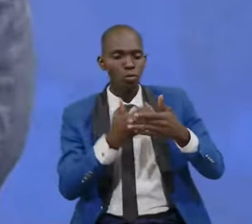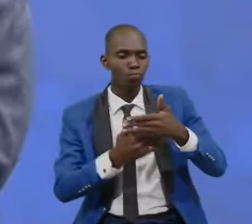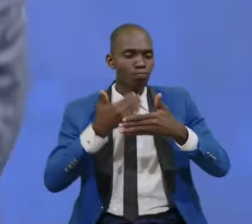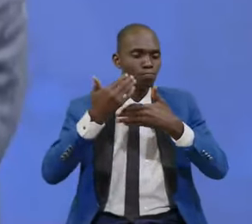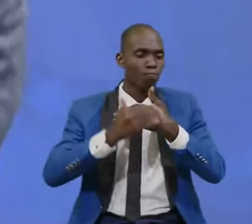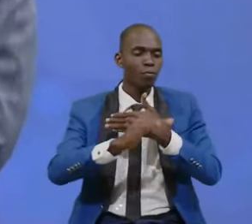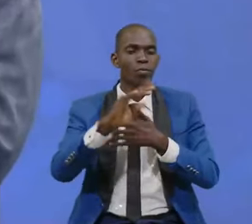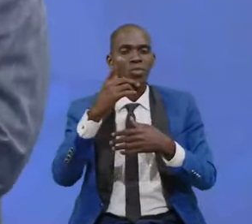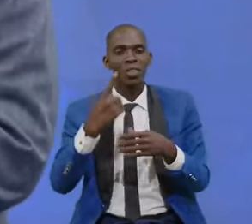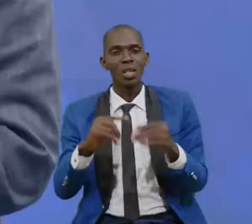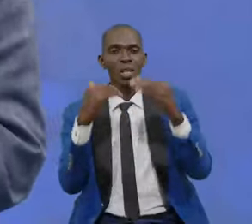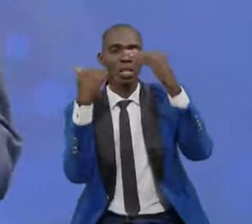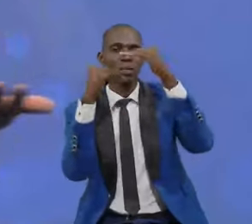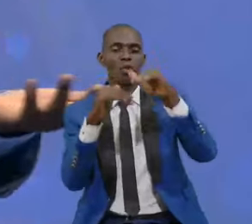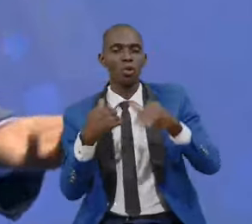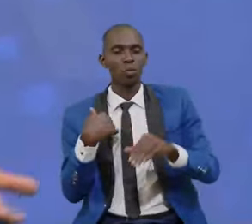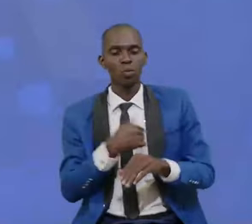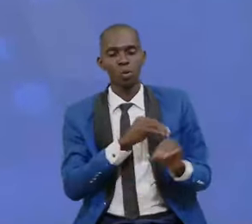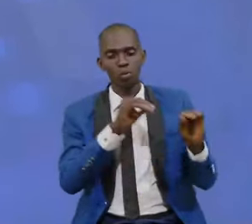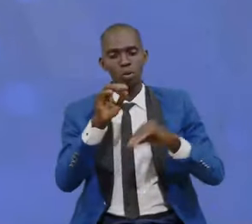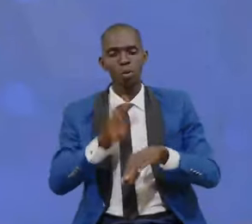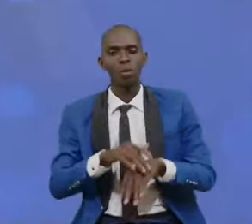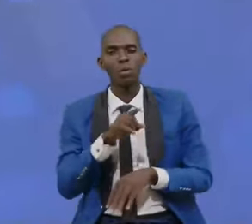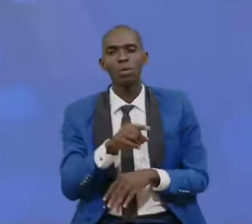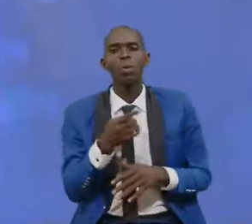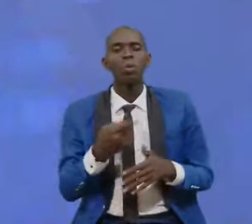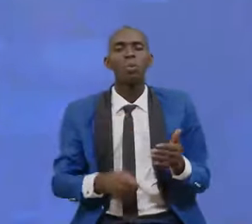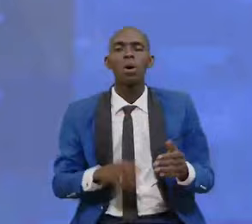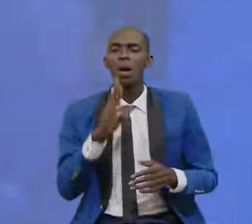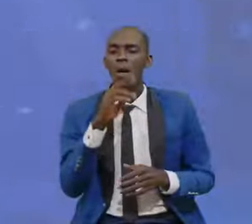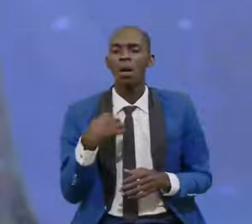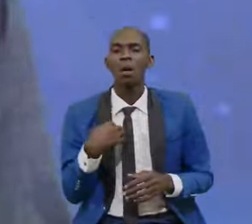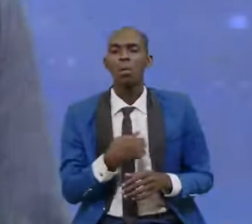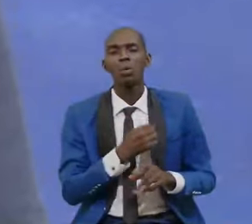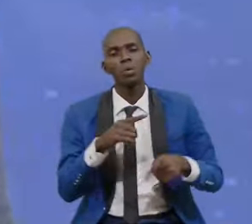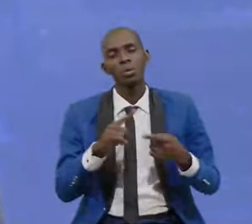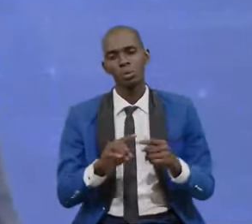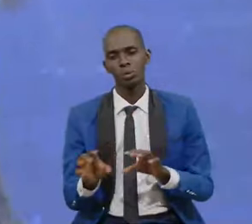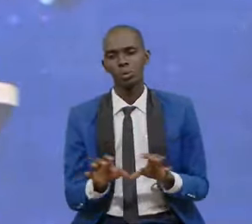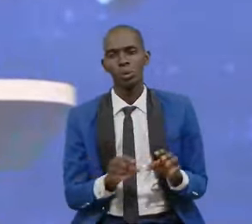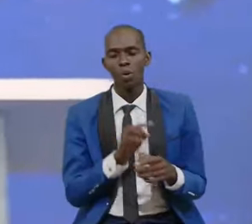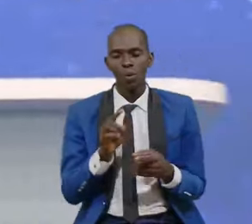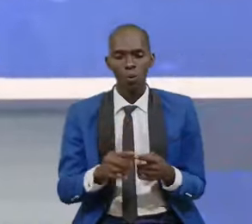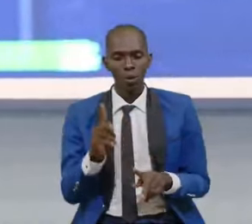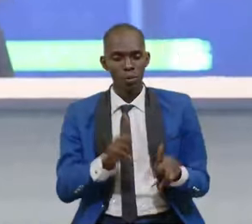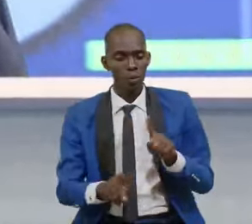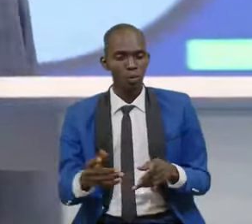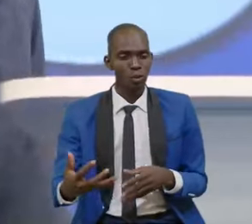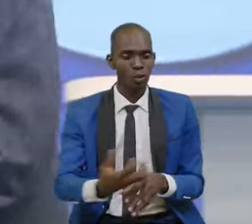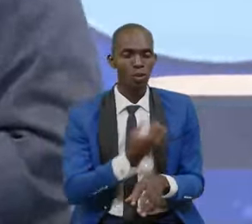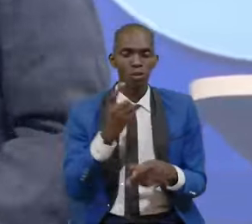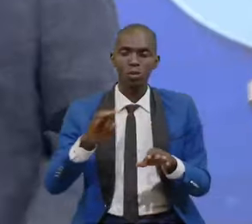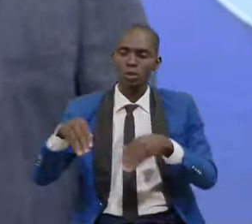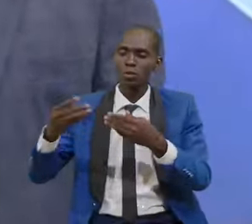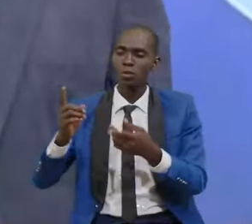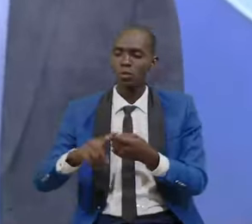des limitations que nous avons placées sur lui. Qu'est-ce que nous devons faire? Quand on te confie aux puissances qui sont